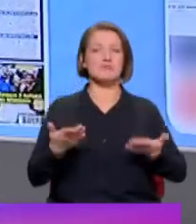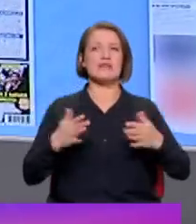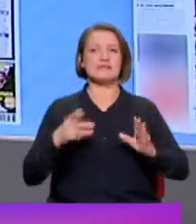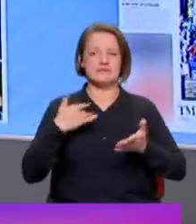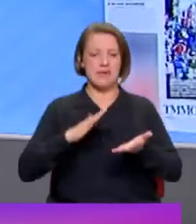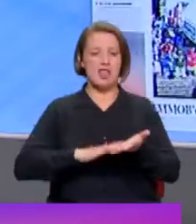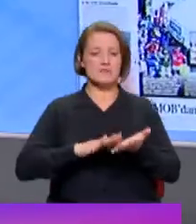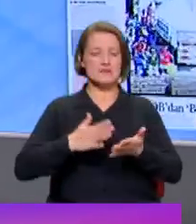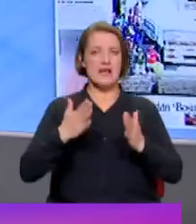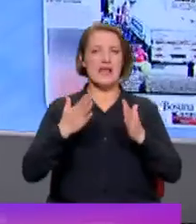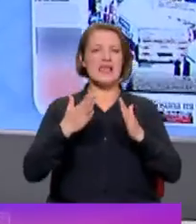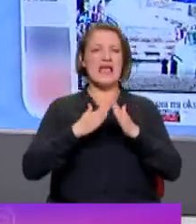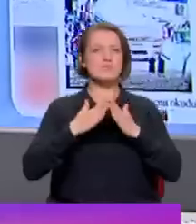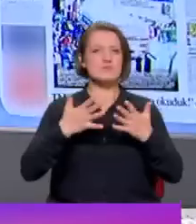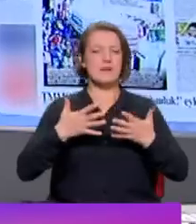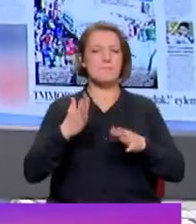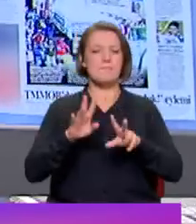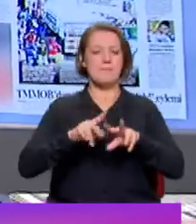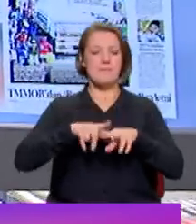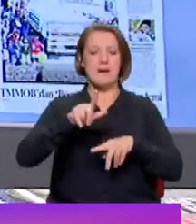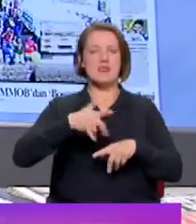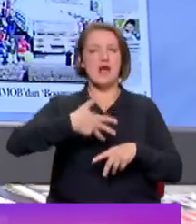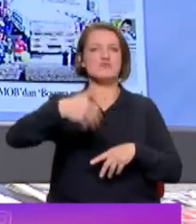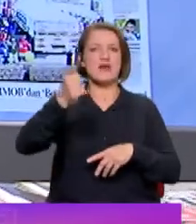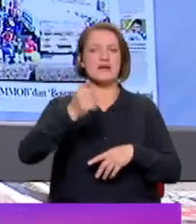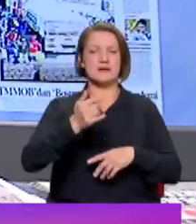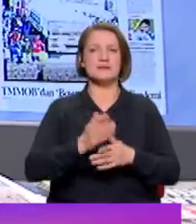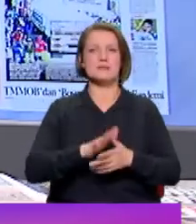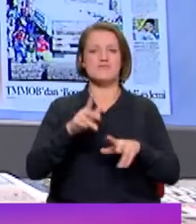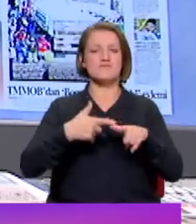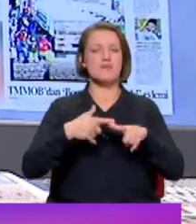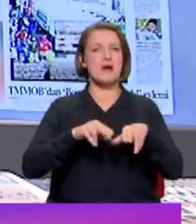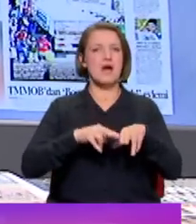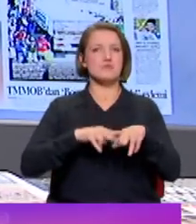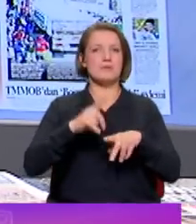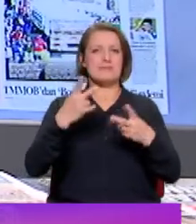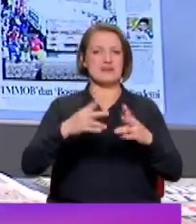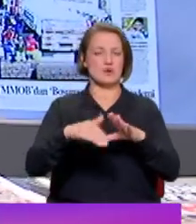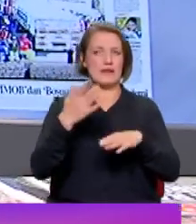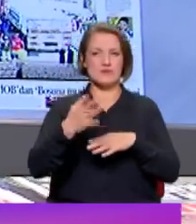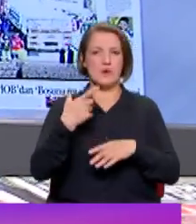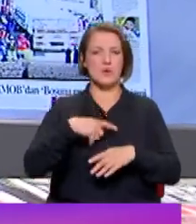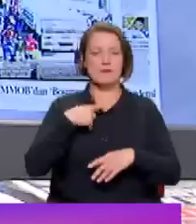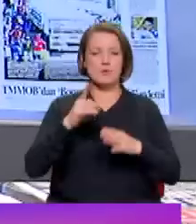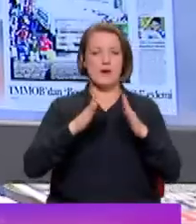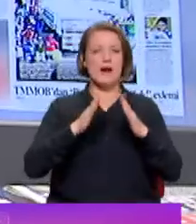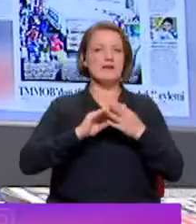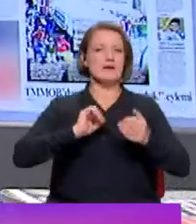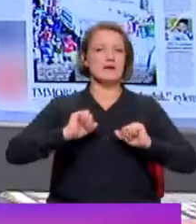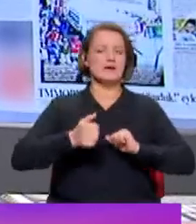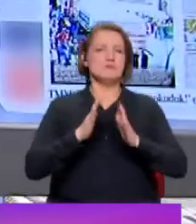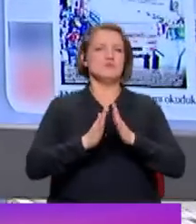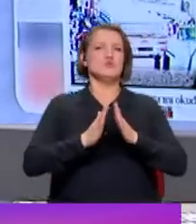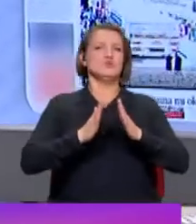elimizden alacaklar malımızı geriye be katına satıyorlar diye Fatma Karabulut bir mesaj göndermiş Özellikle bu barınmak krizin